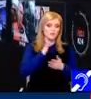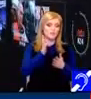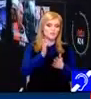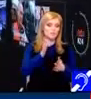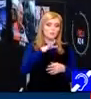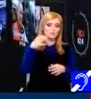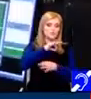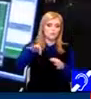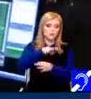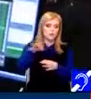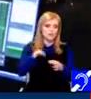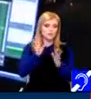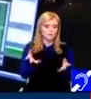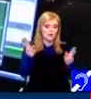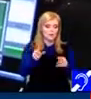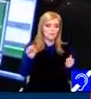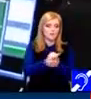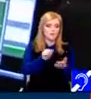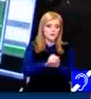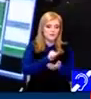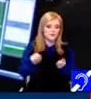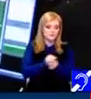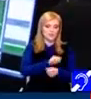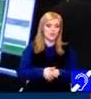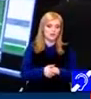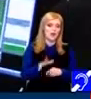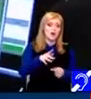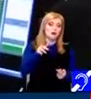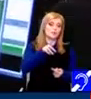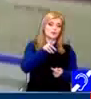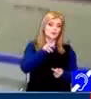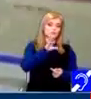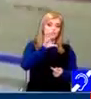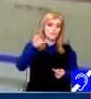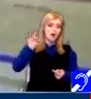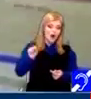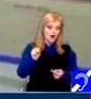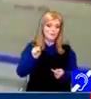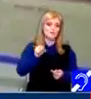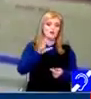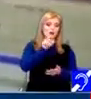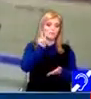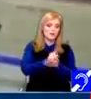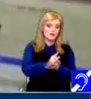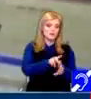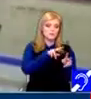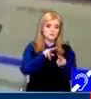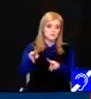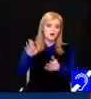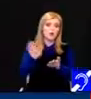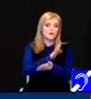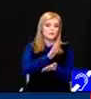pe hârtie rămâne deocamdată și angajamentul Republicii Moldova, potrivit căruia CCA are obligația să monitorizeze